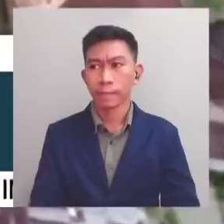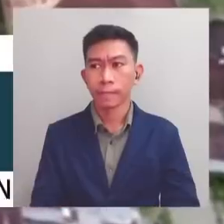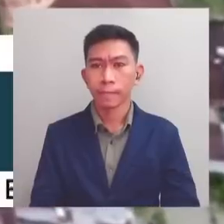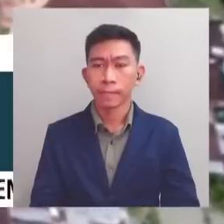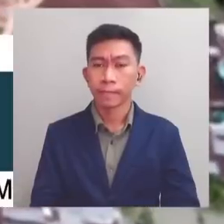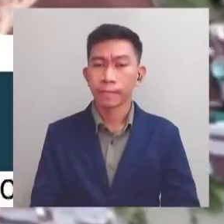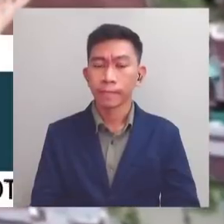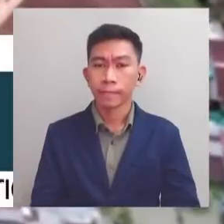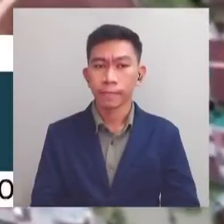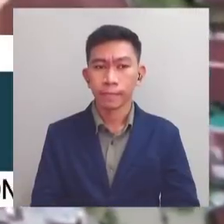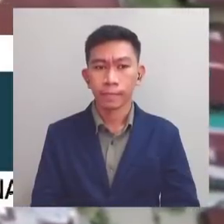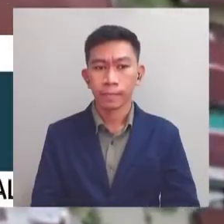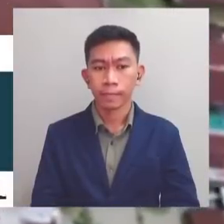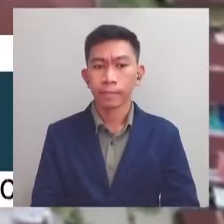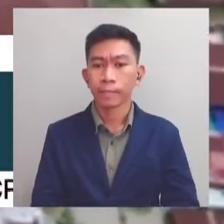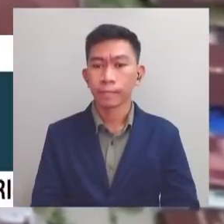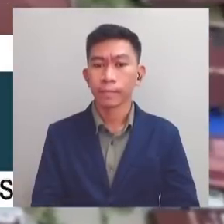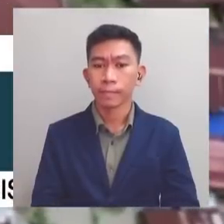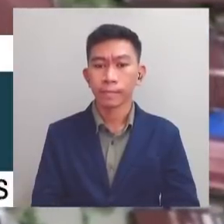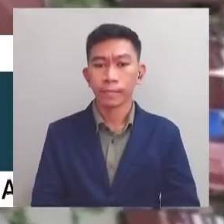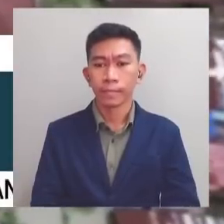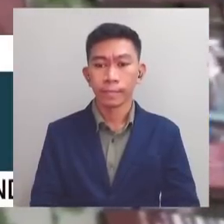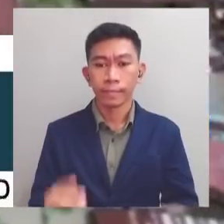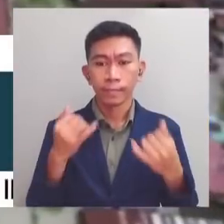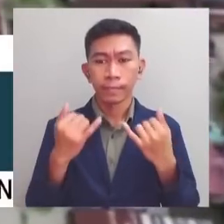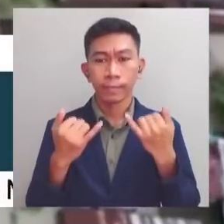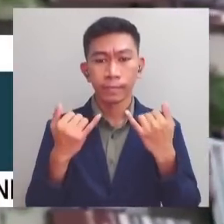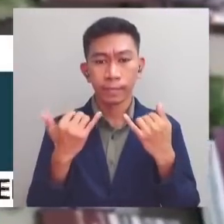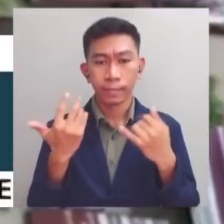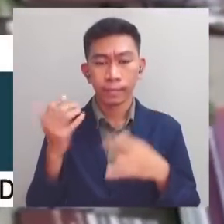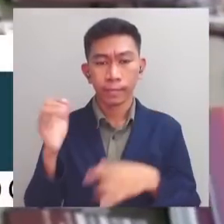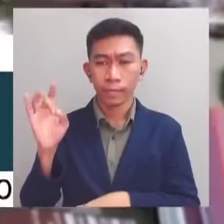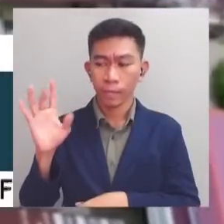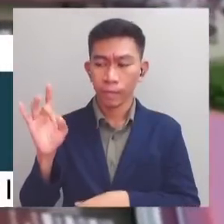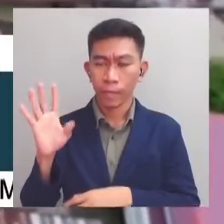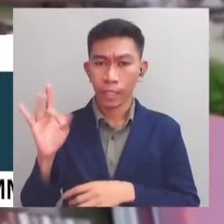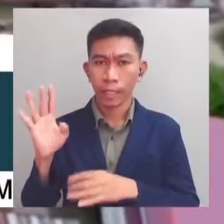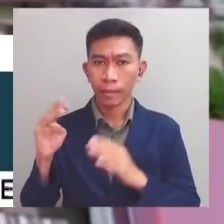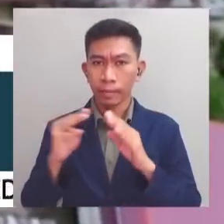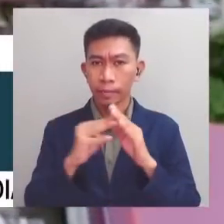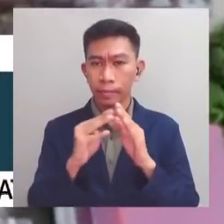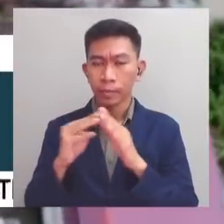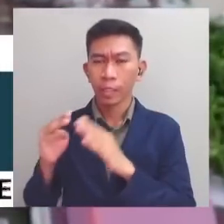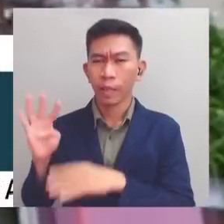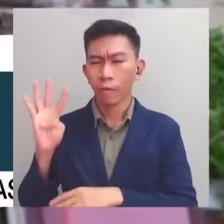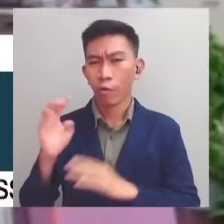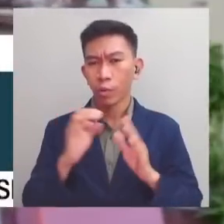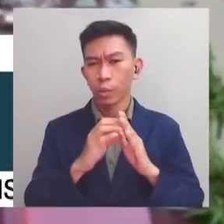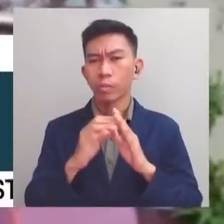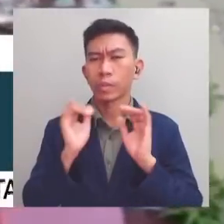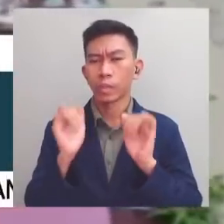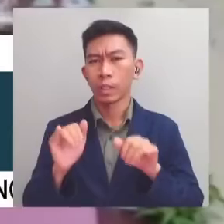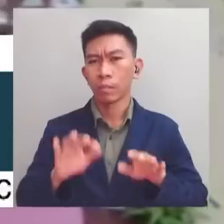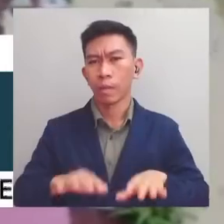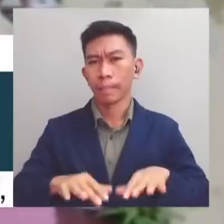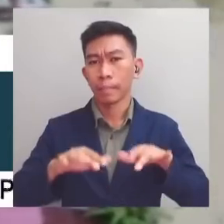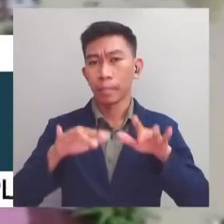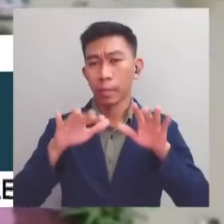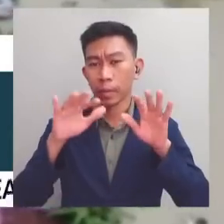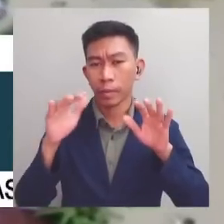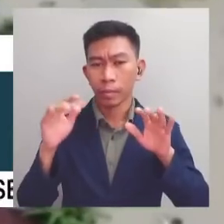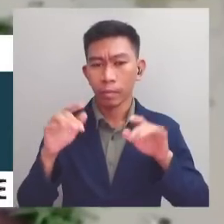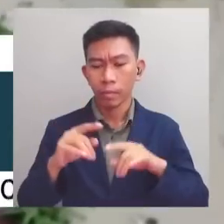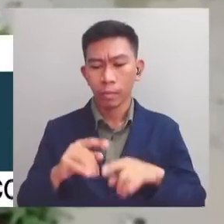Ngayon po ay meron pa po tayong 18 municipalities and 4 cities na lubog pa rin po sa mahaba ni